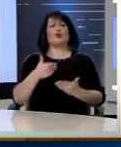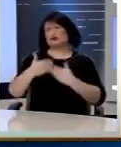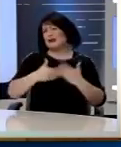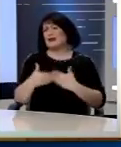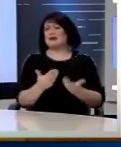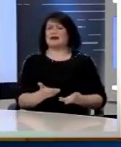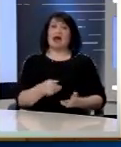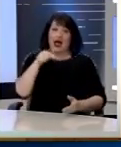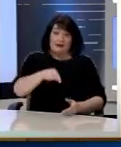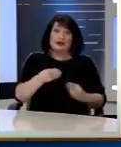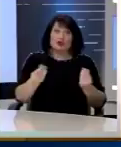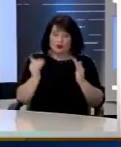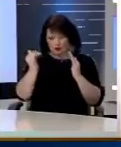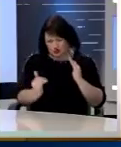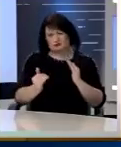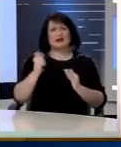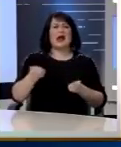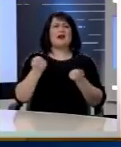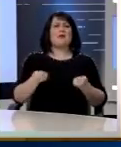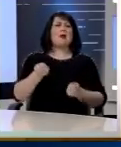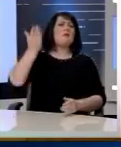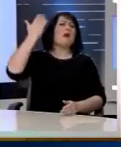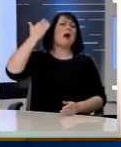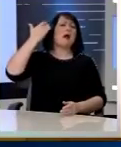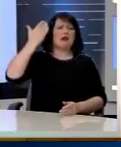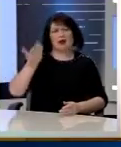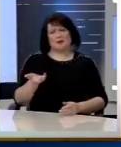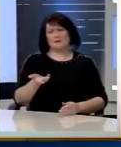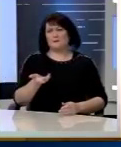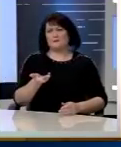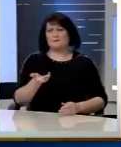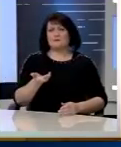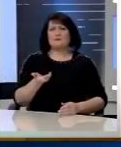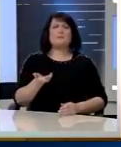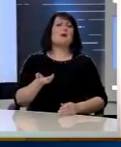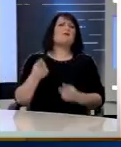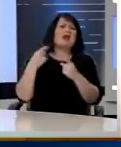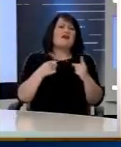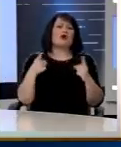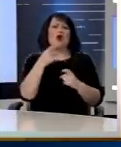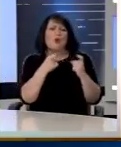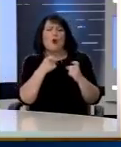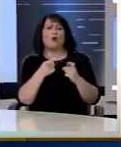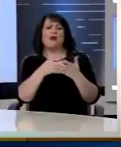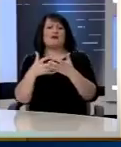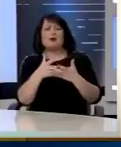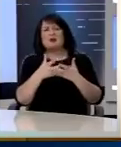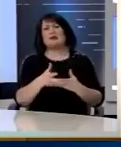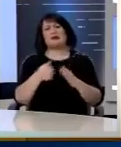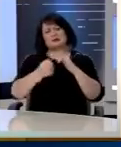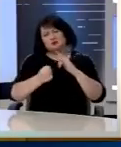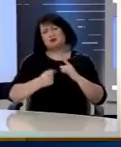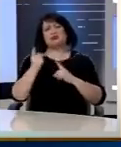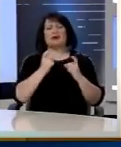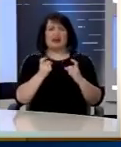πότε γινόντουσαν? Γινόντουσαν σε άλλες εποχές που φεύγανε πυρομαχικά από βιομηχανίες και